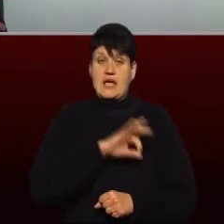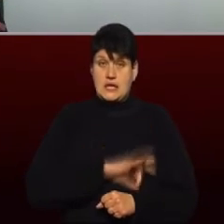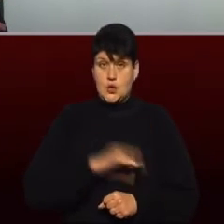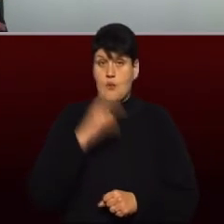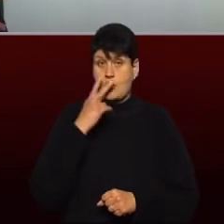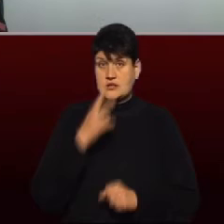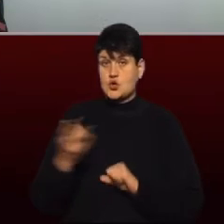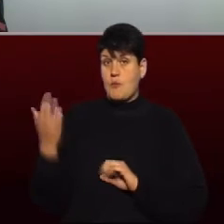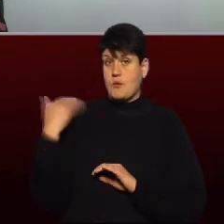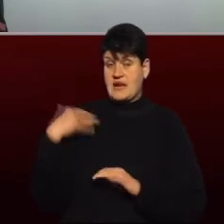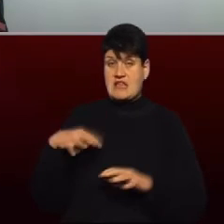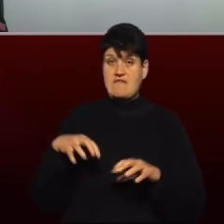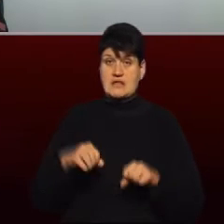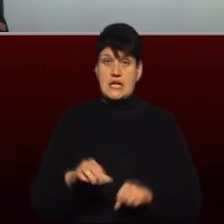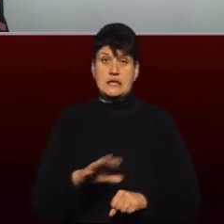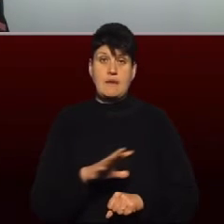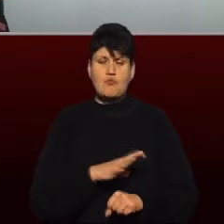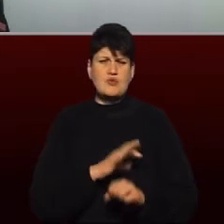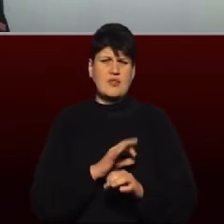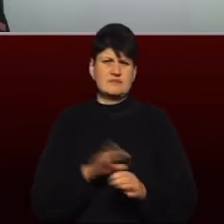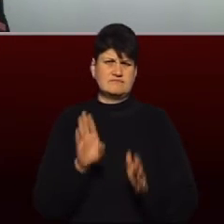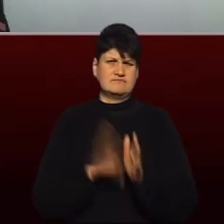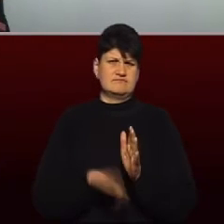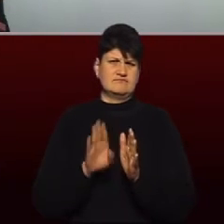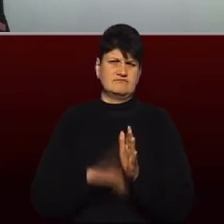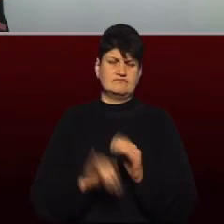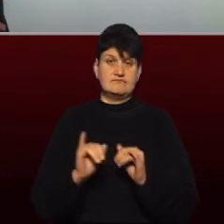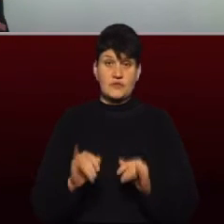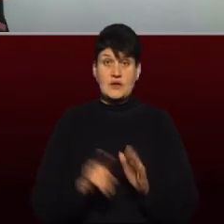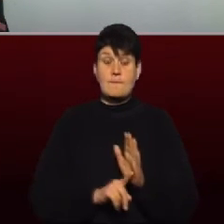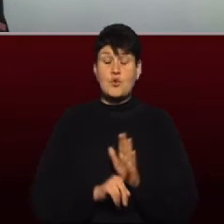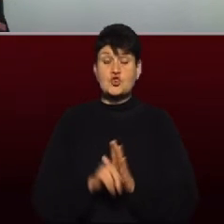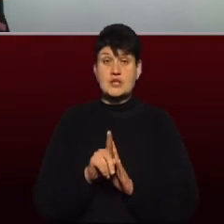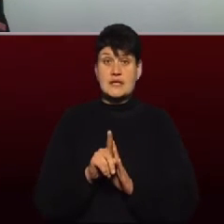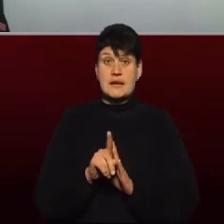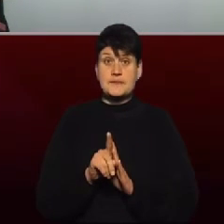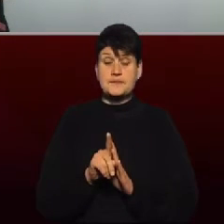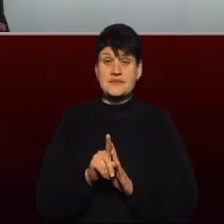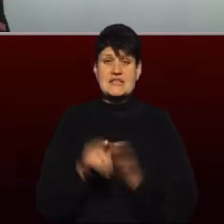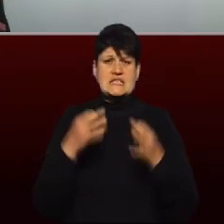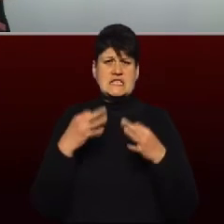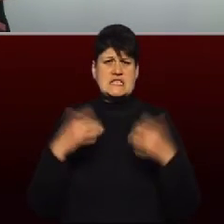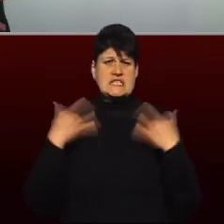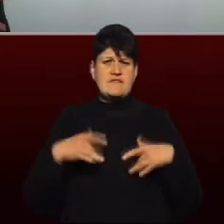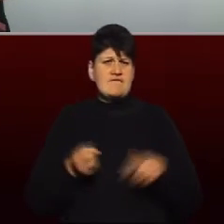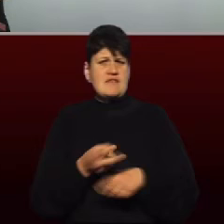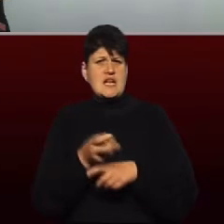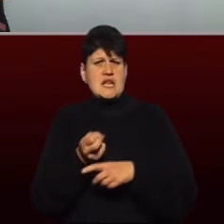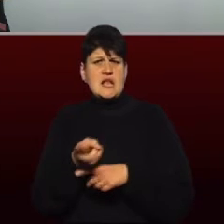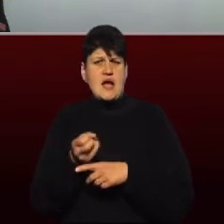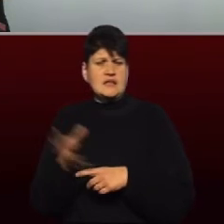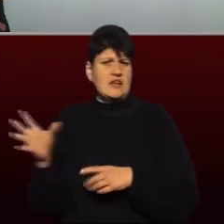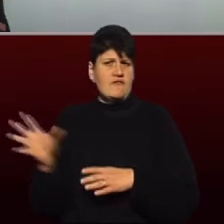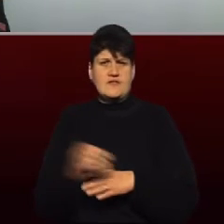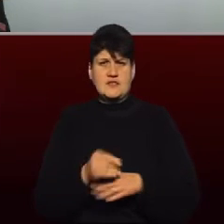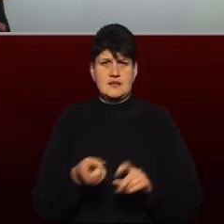була ніяка. Вони починають звільняти всіх посадовців, які були причетні. Вони закривають